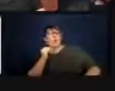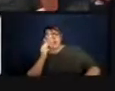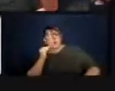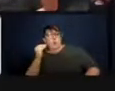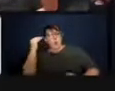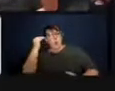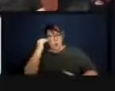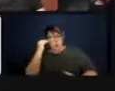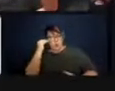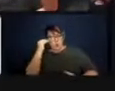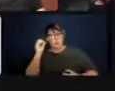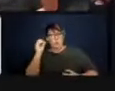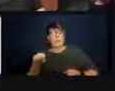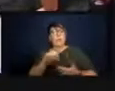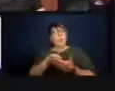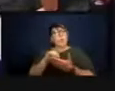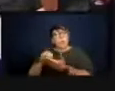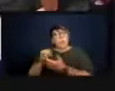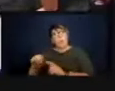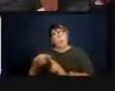kongrati, tunahakikisha kuwa